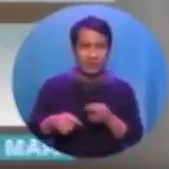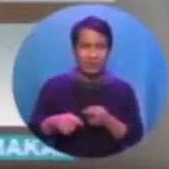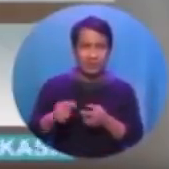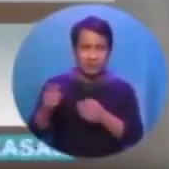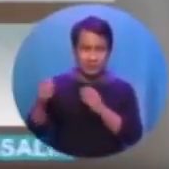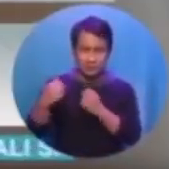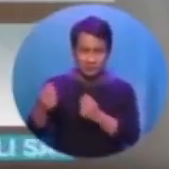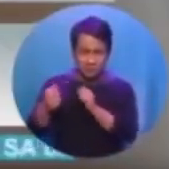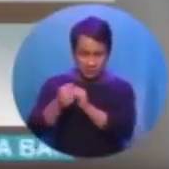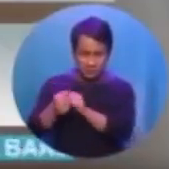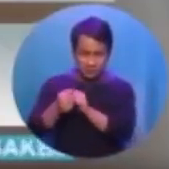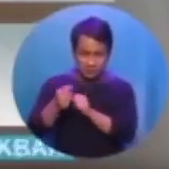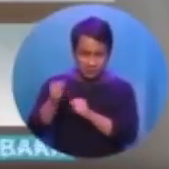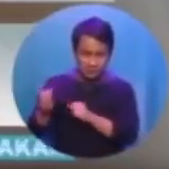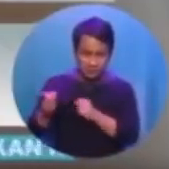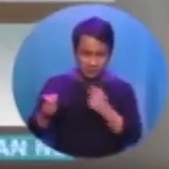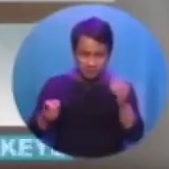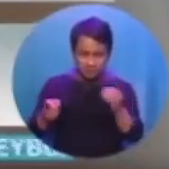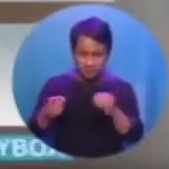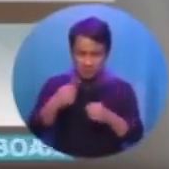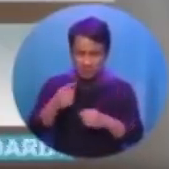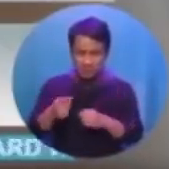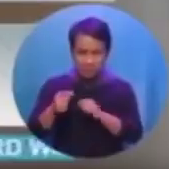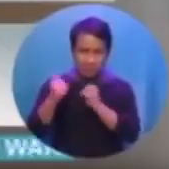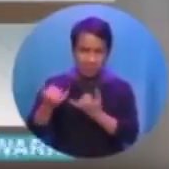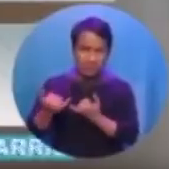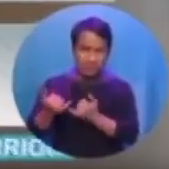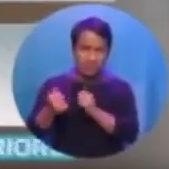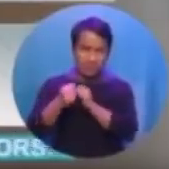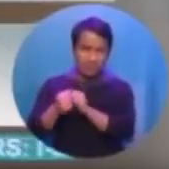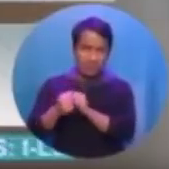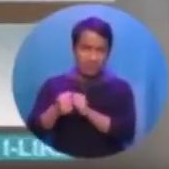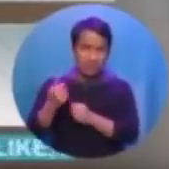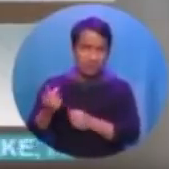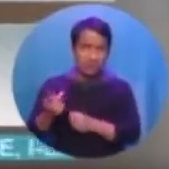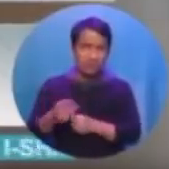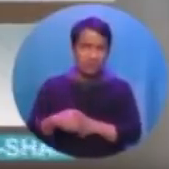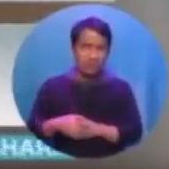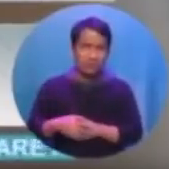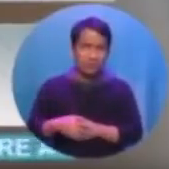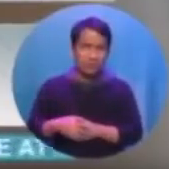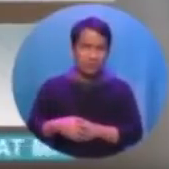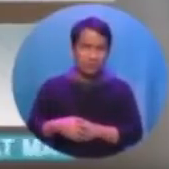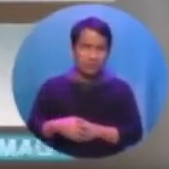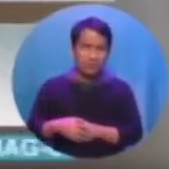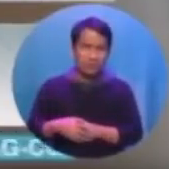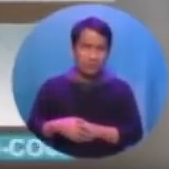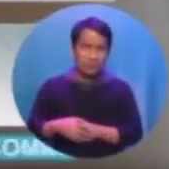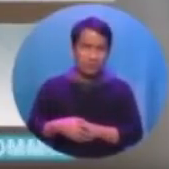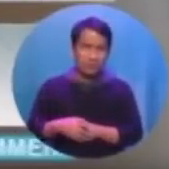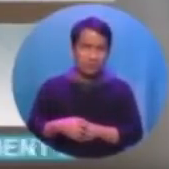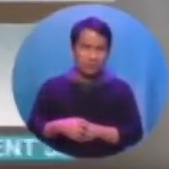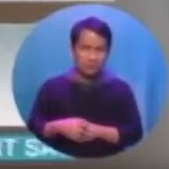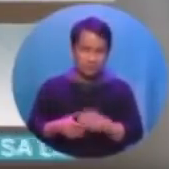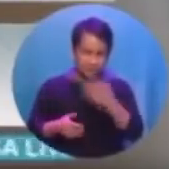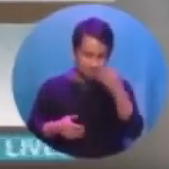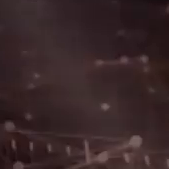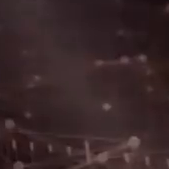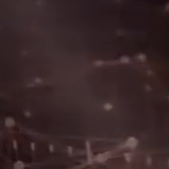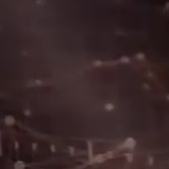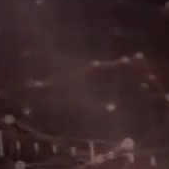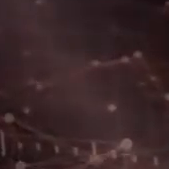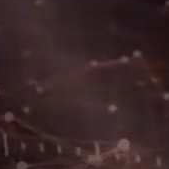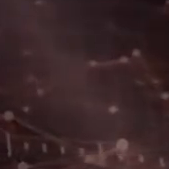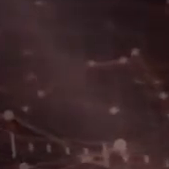po kayong kinakasamang iba, sir. Sabi po ni Odette. Ngayon po? Apo, sabi ni Odette. Nagising wala po, sir. Nagising na si Odette kasi kanina tutulog.